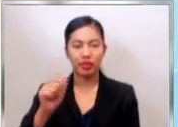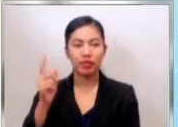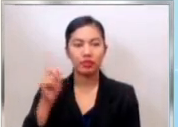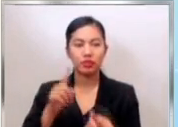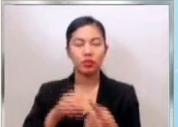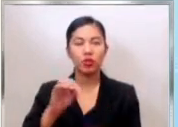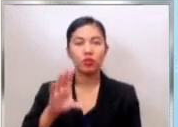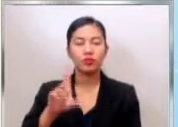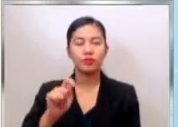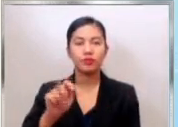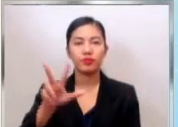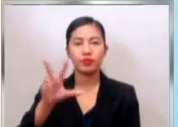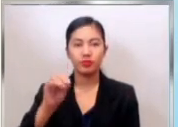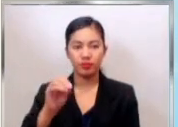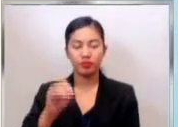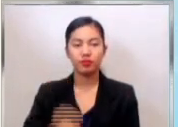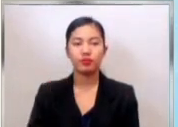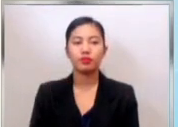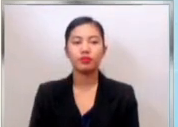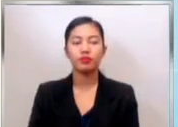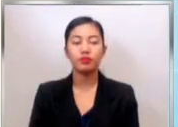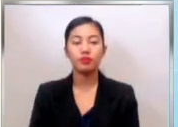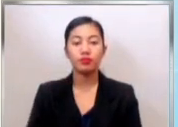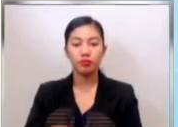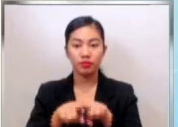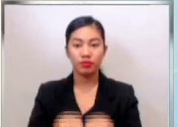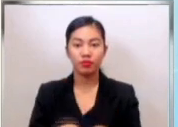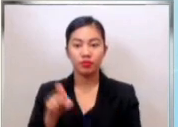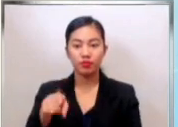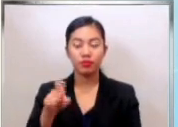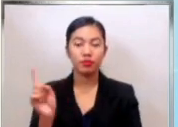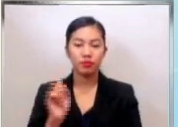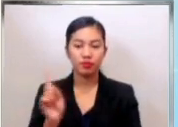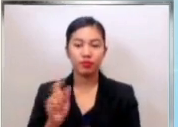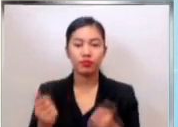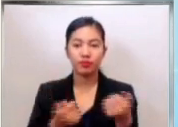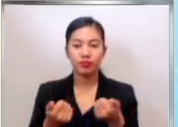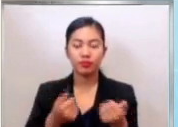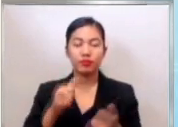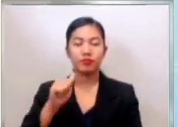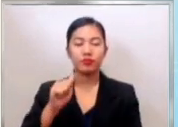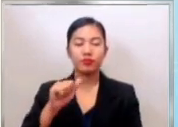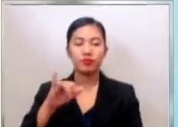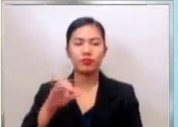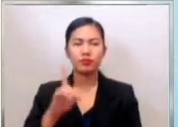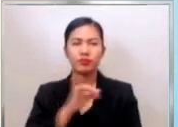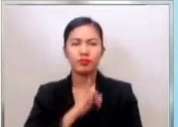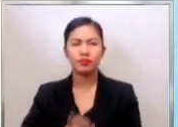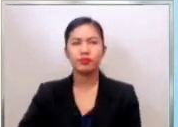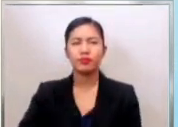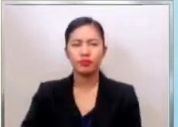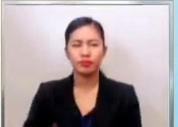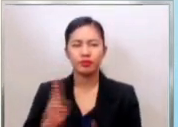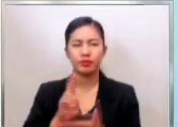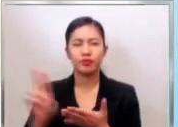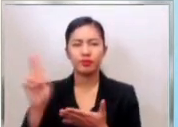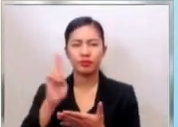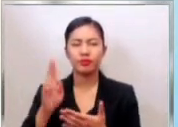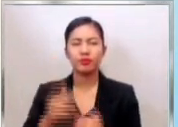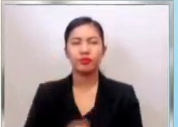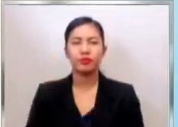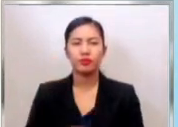At nangangailangan din po ng 2 administrative aide ang Isabela State University hanggang October 30 naman